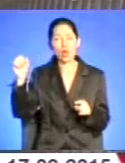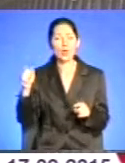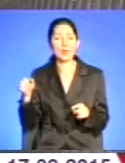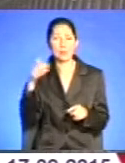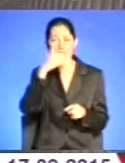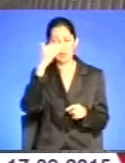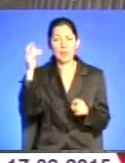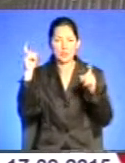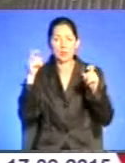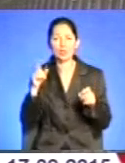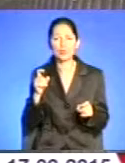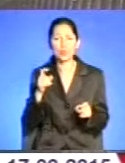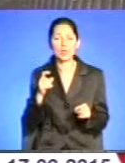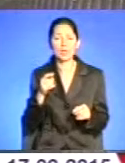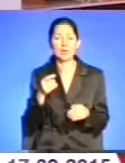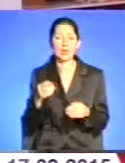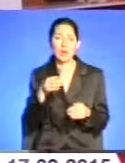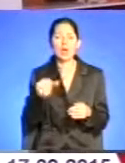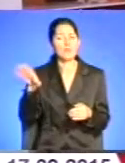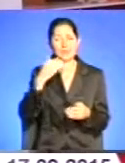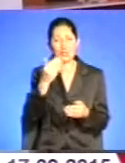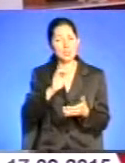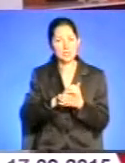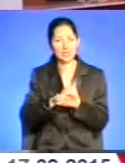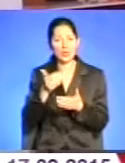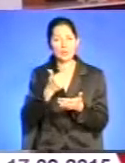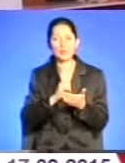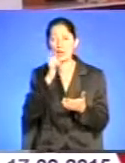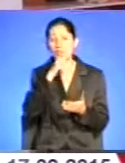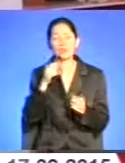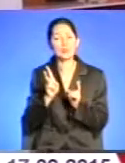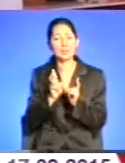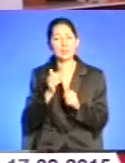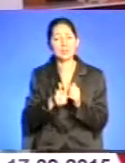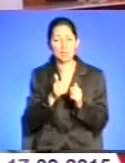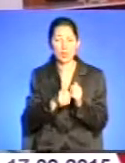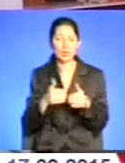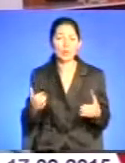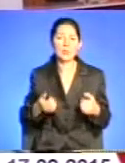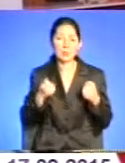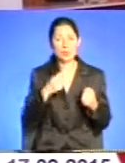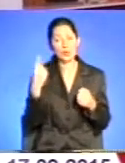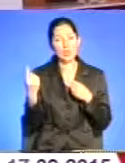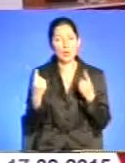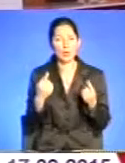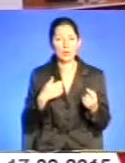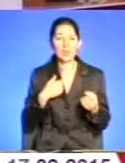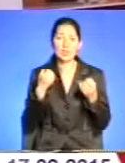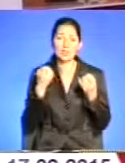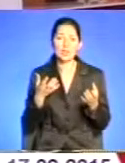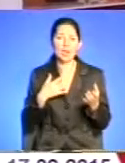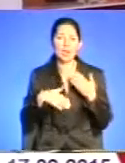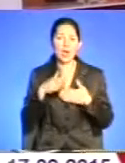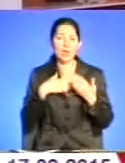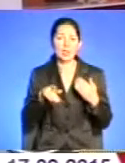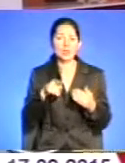немало, підтримують одне одного. Я, звичайно, за таку, що випустили молоді люди